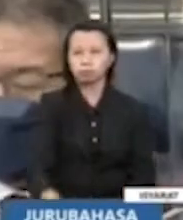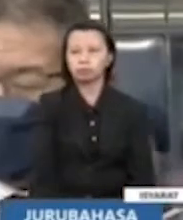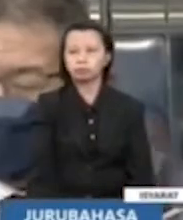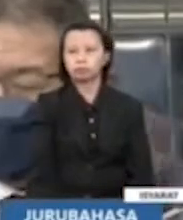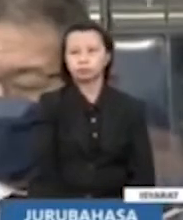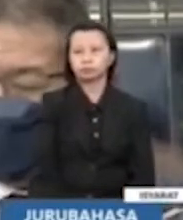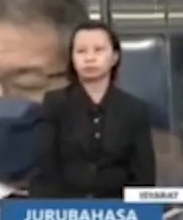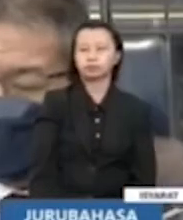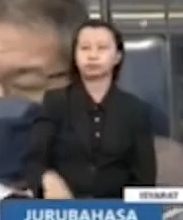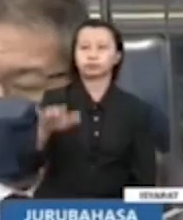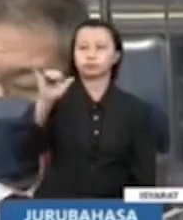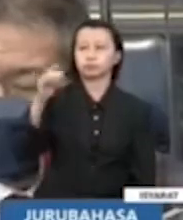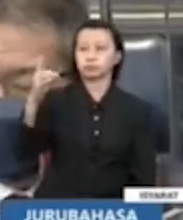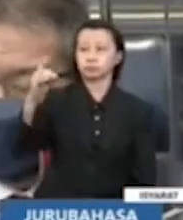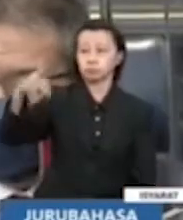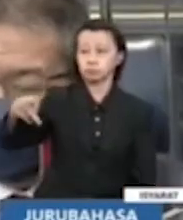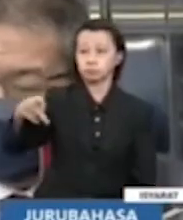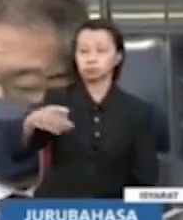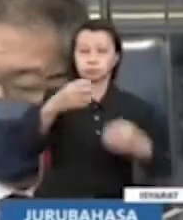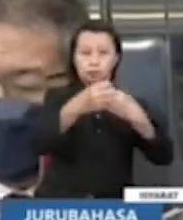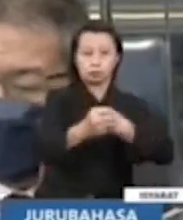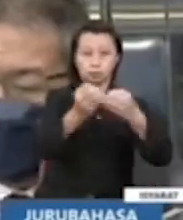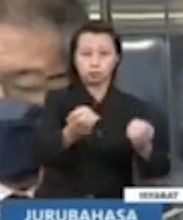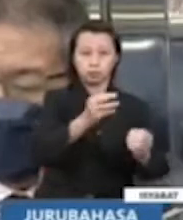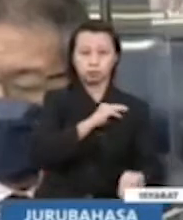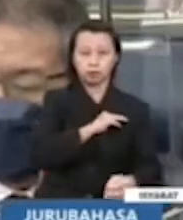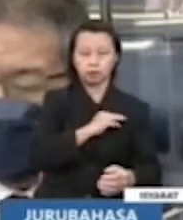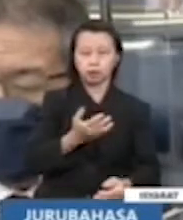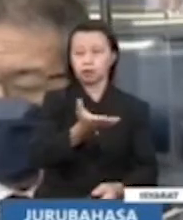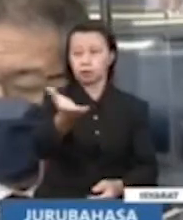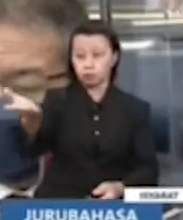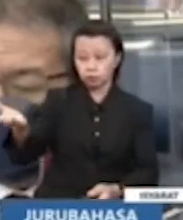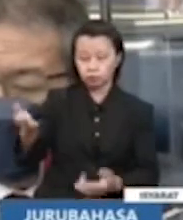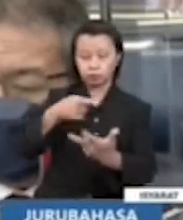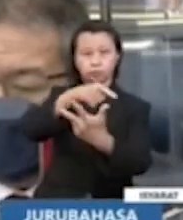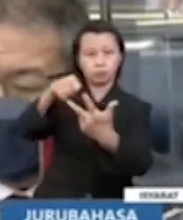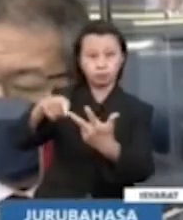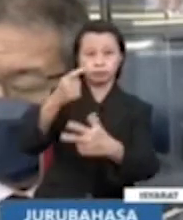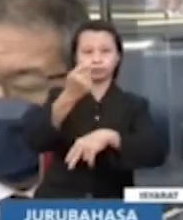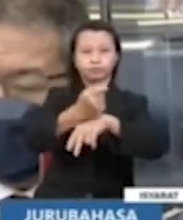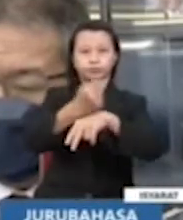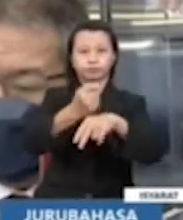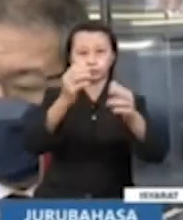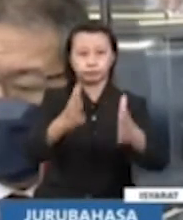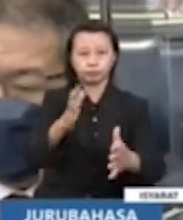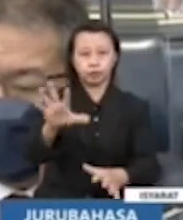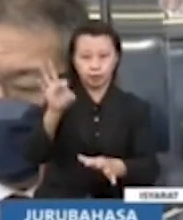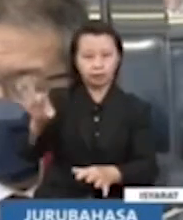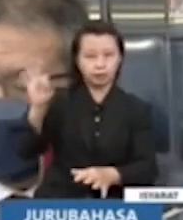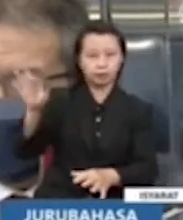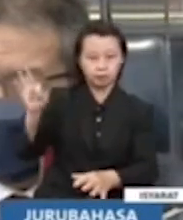Tuan Pengerusi, Tuan Yang Dipertua, di pejabat menteri mereka ini semua adalah petugas-petugas yang